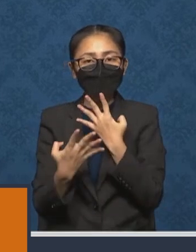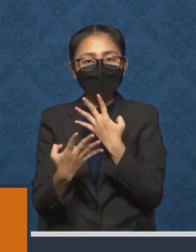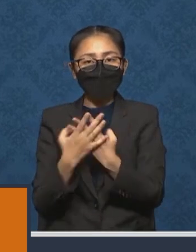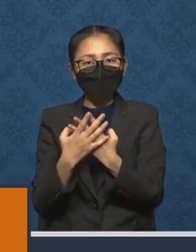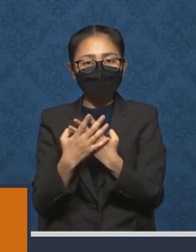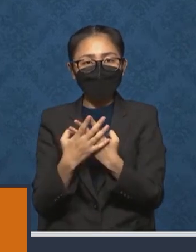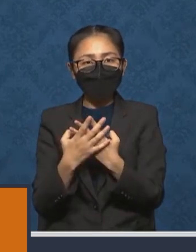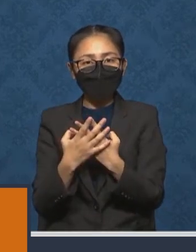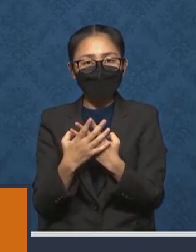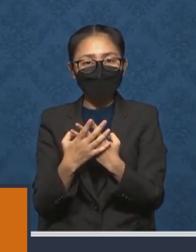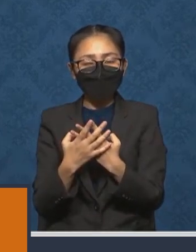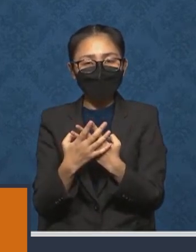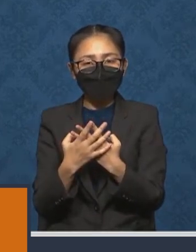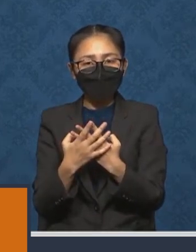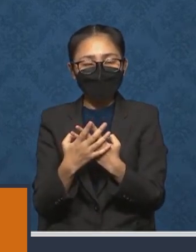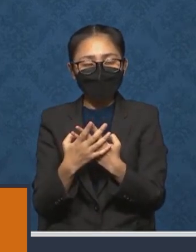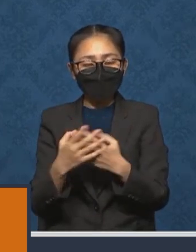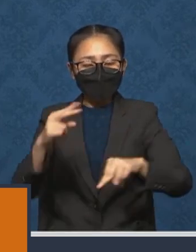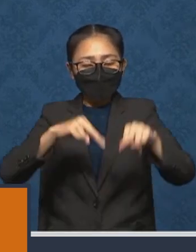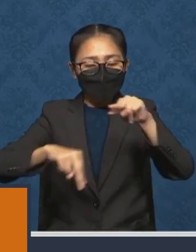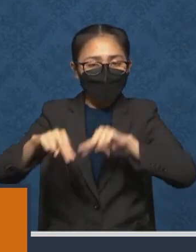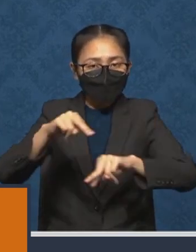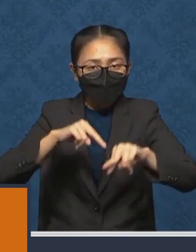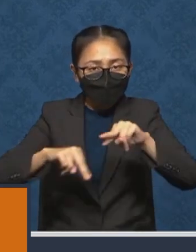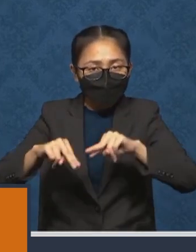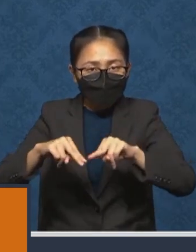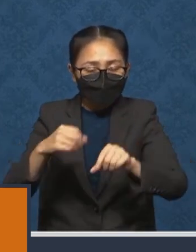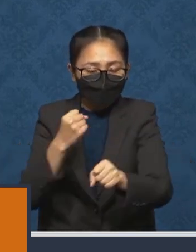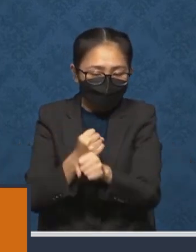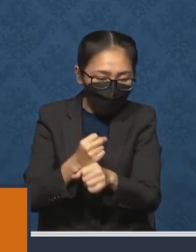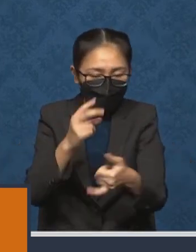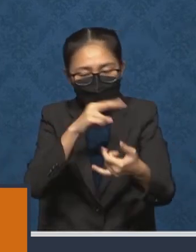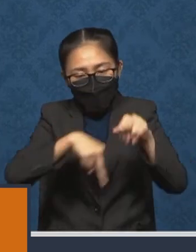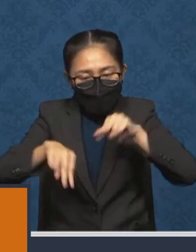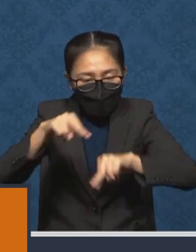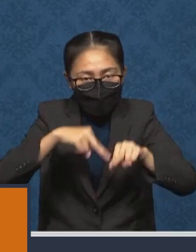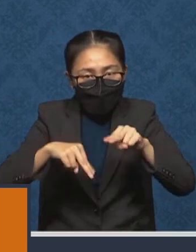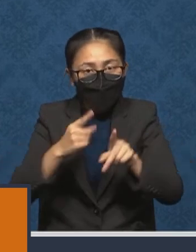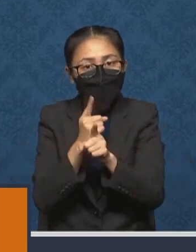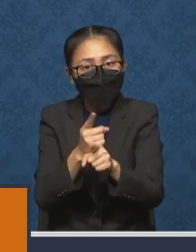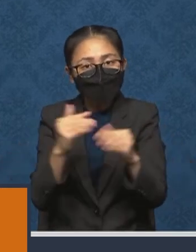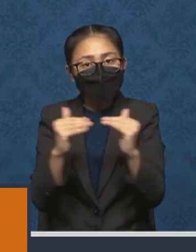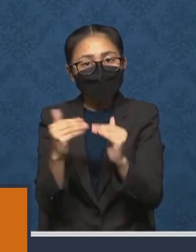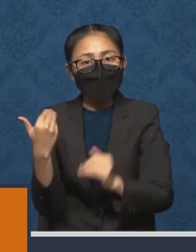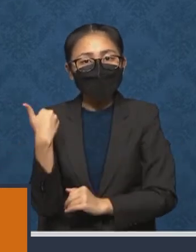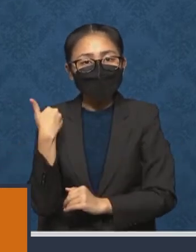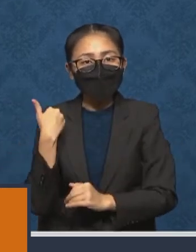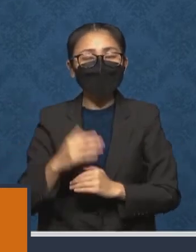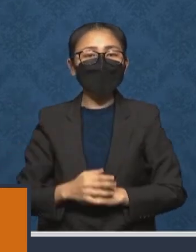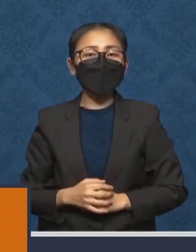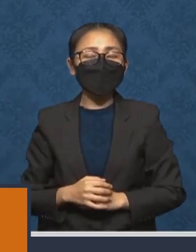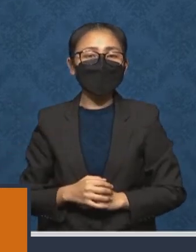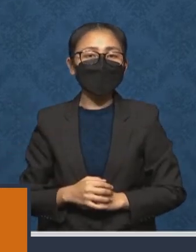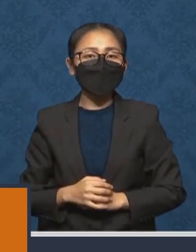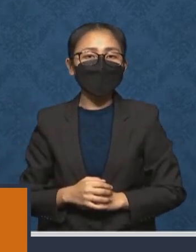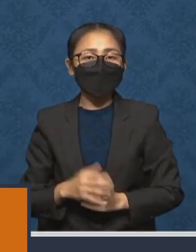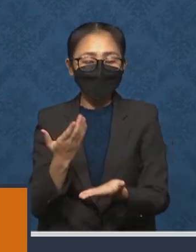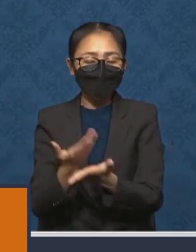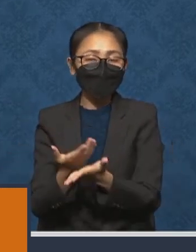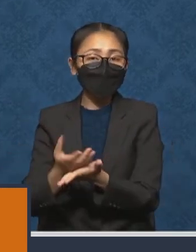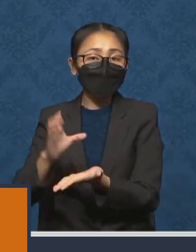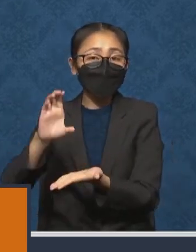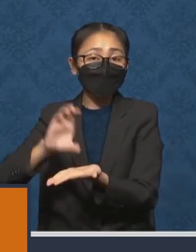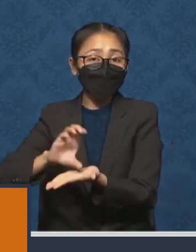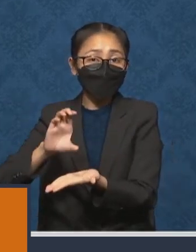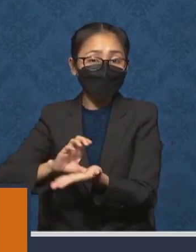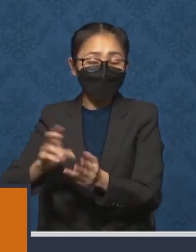ฏิบัติถูกต้องตามหลักสิทธิมนุษยชนหรือไม่หากจะพูดถึงเรื่องการใช้งบประมาณในเรื่องของการ